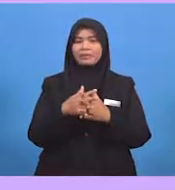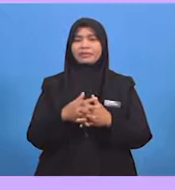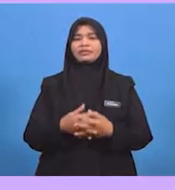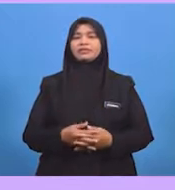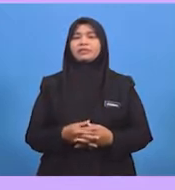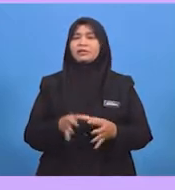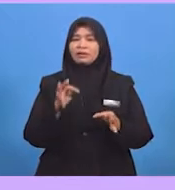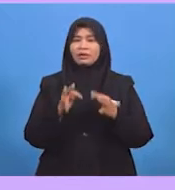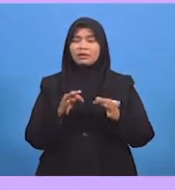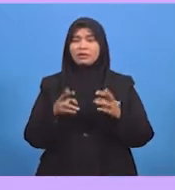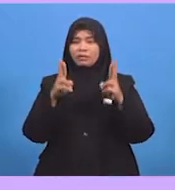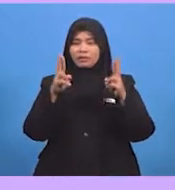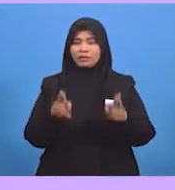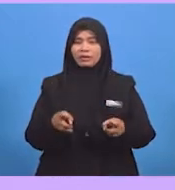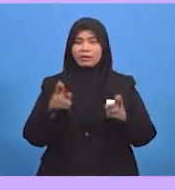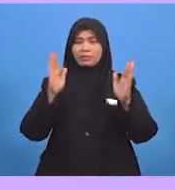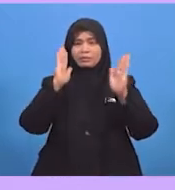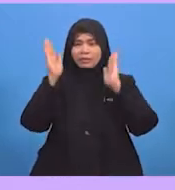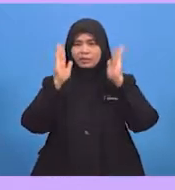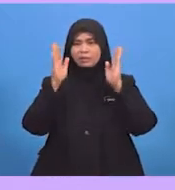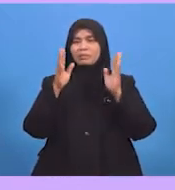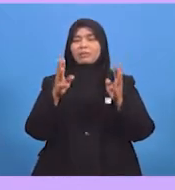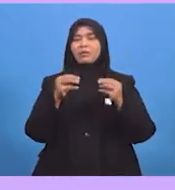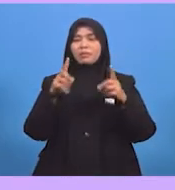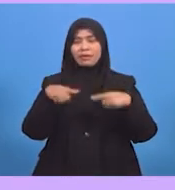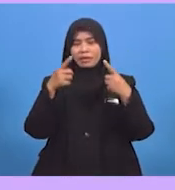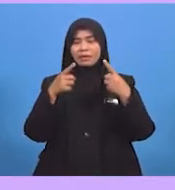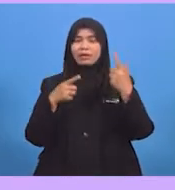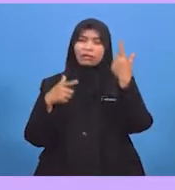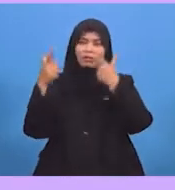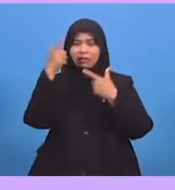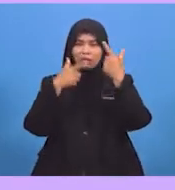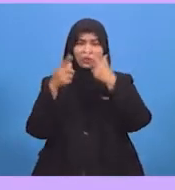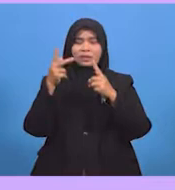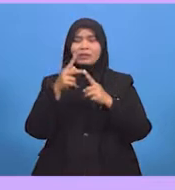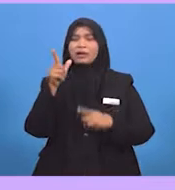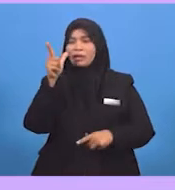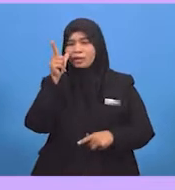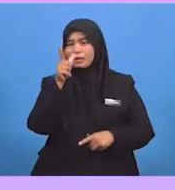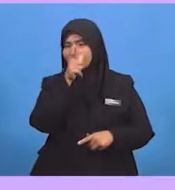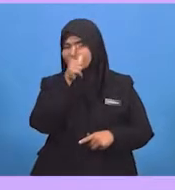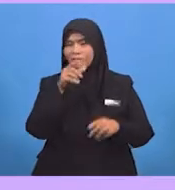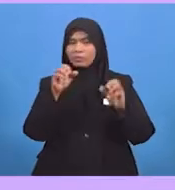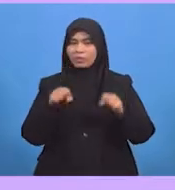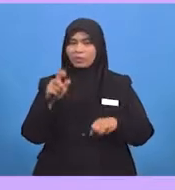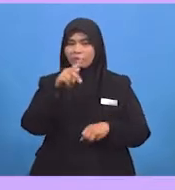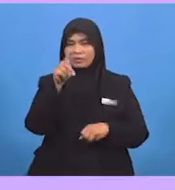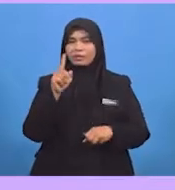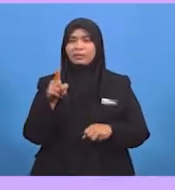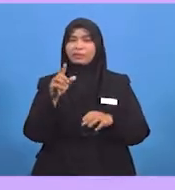Sekiranya rakyat Malaysia ingin melancong ke London, bolehkah dia menggunakan ringgit